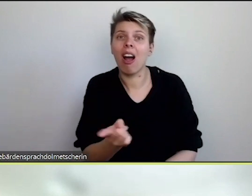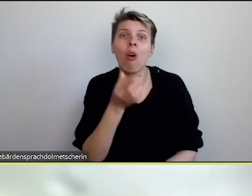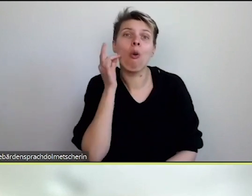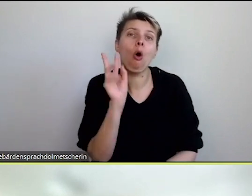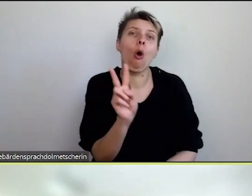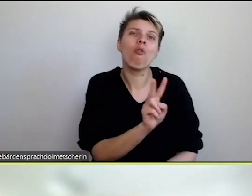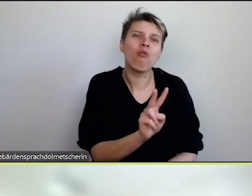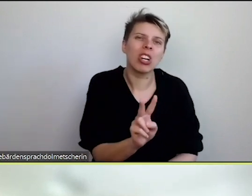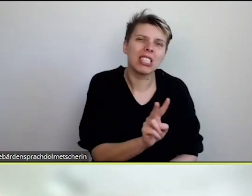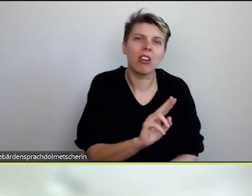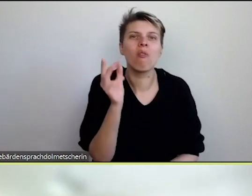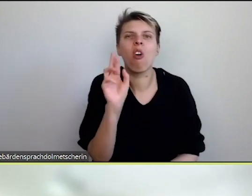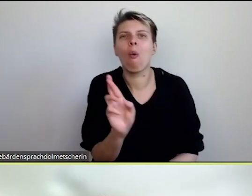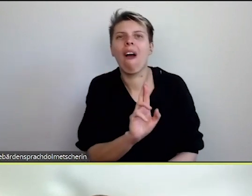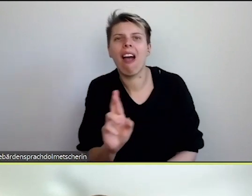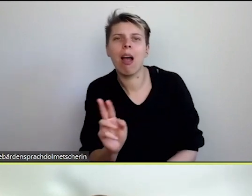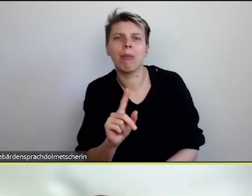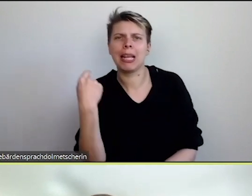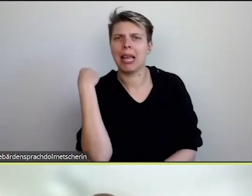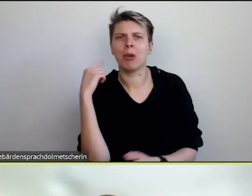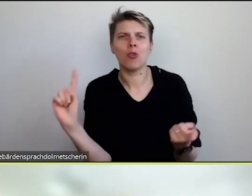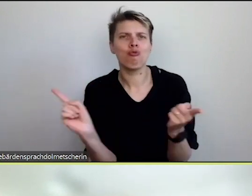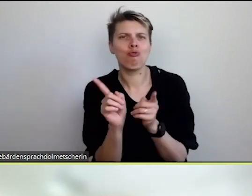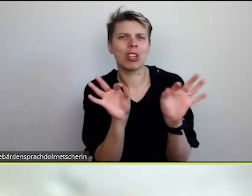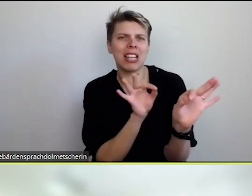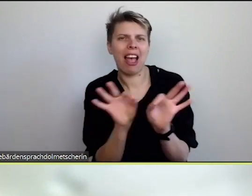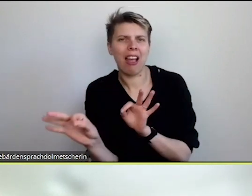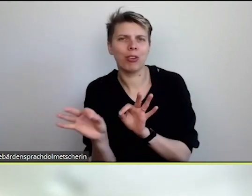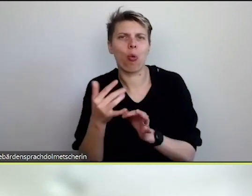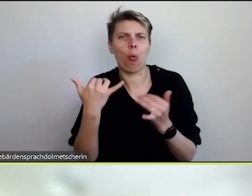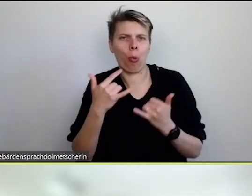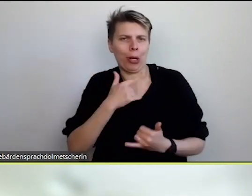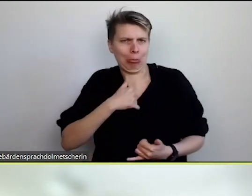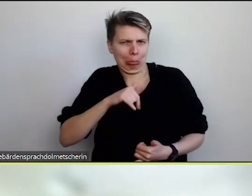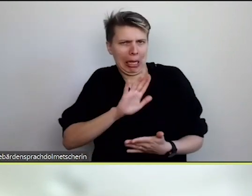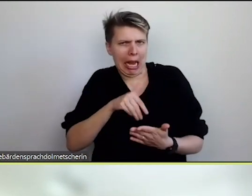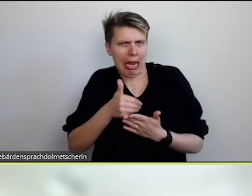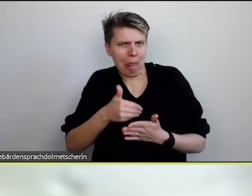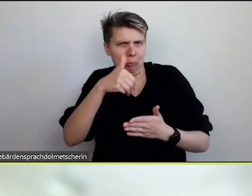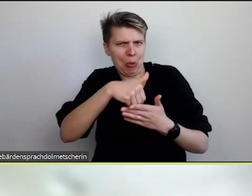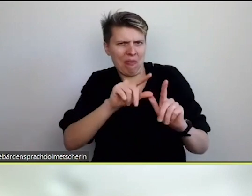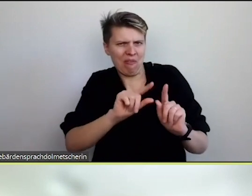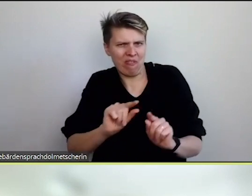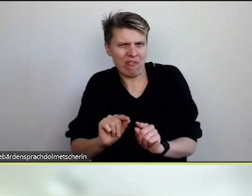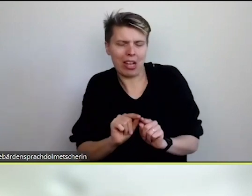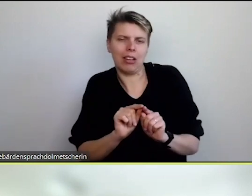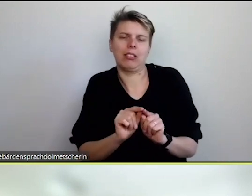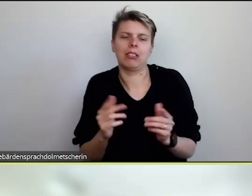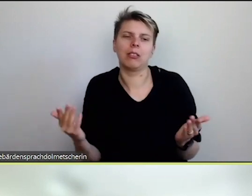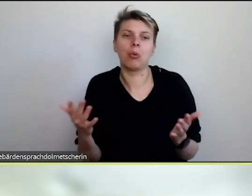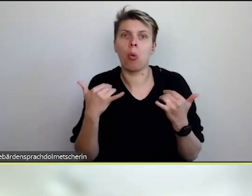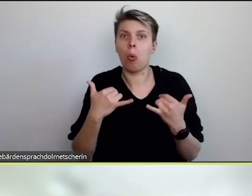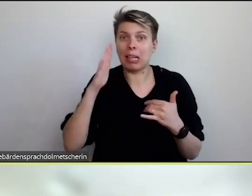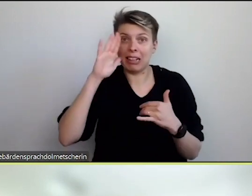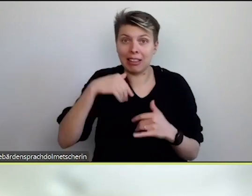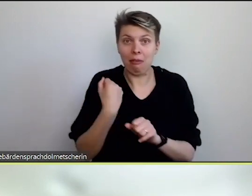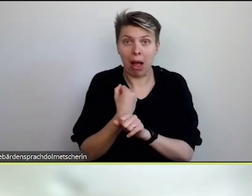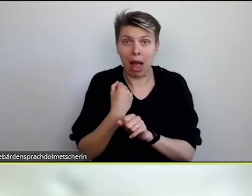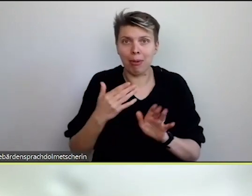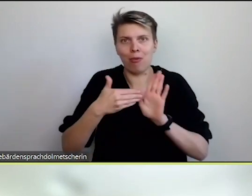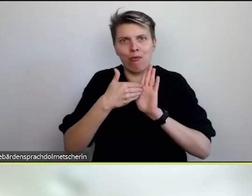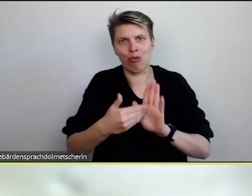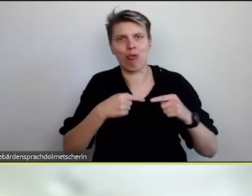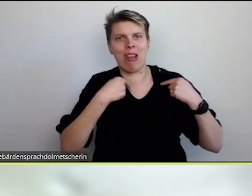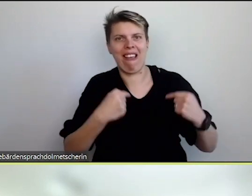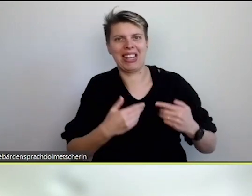Vosnakur und Frau Rabbel, für die Einführung unseres Angebotes heute und die Möglichkeit, dass wir uns heute unsere Arbeit vorstellen können und mit Ihnen